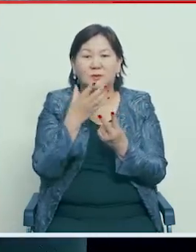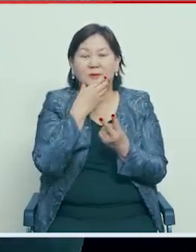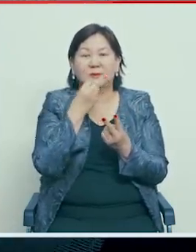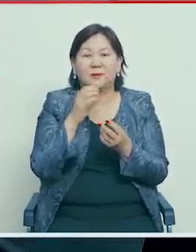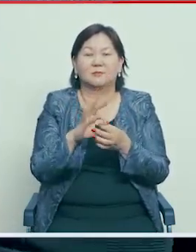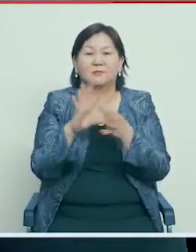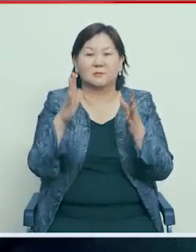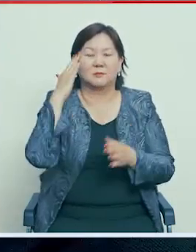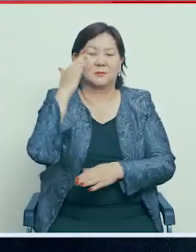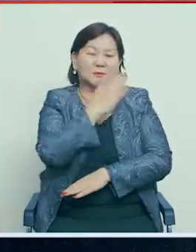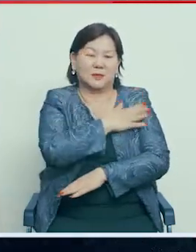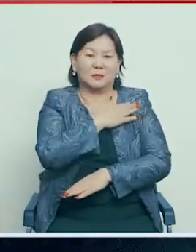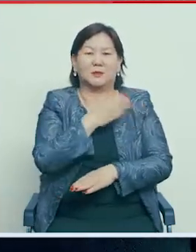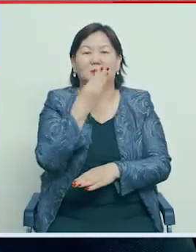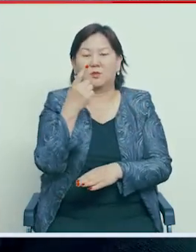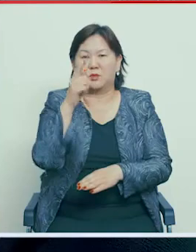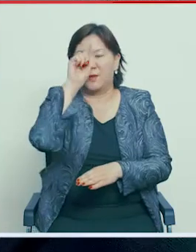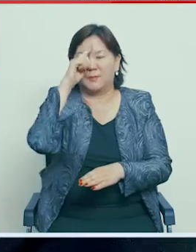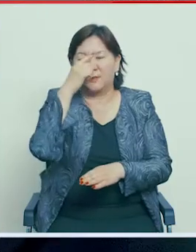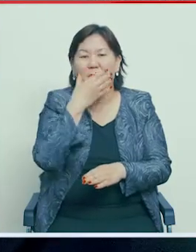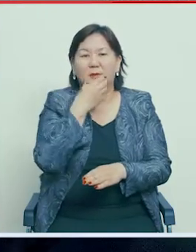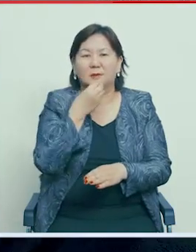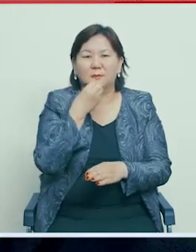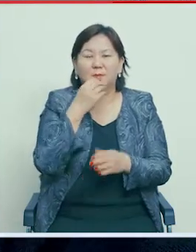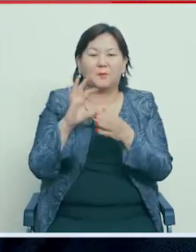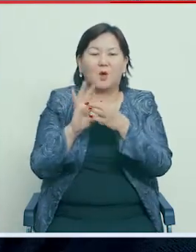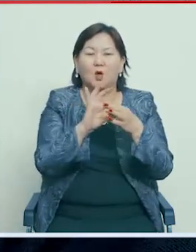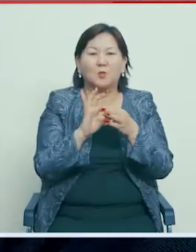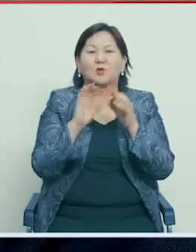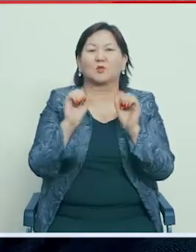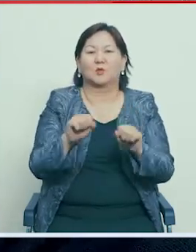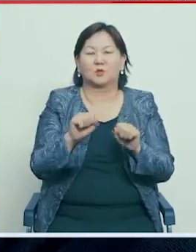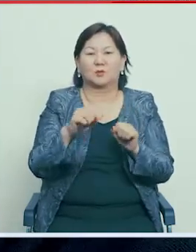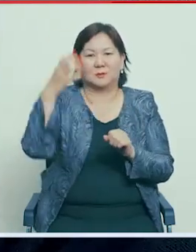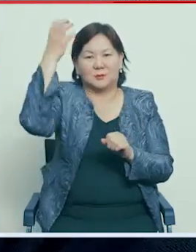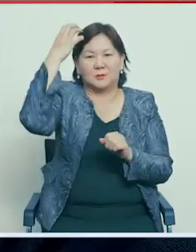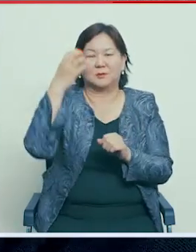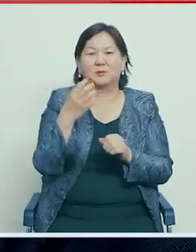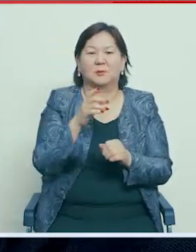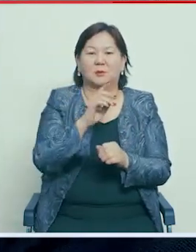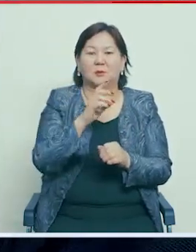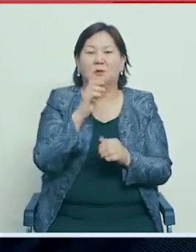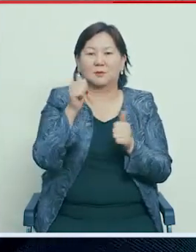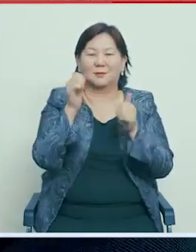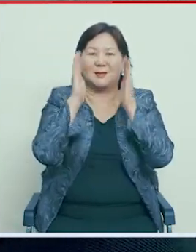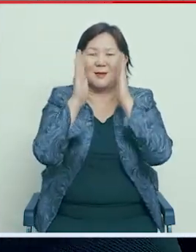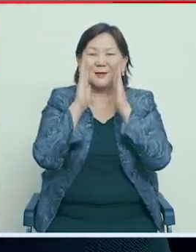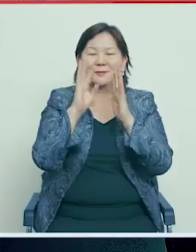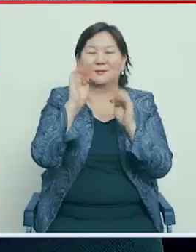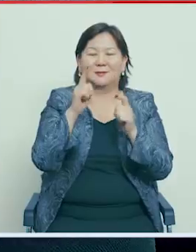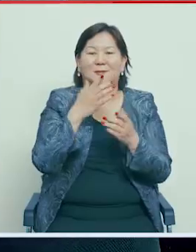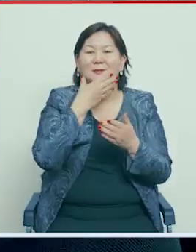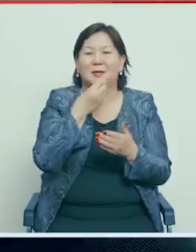одоо цагдаа шүүх эмнэлэг гэдэг ийм газруудаар шууд холбоодог болсон. Энэ дээр бас төр биш хувийн байгууллагууд юм анхаарал тавьж байгаа